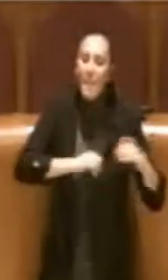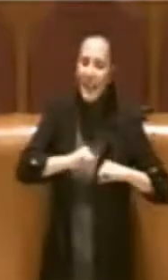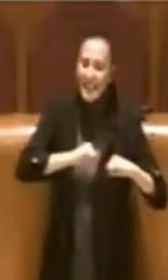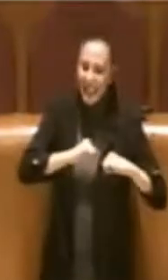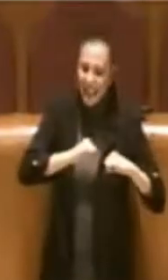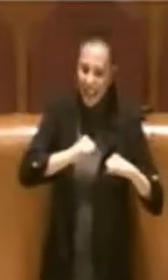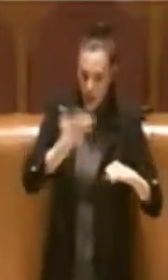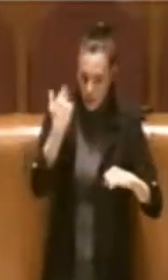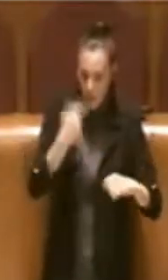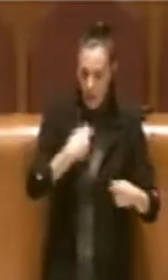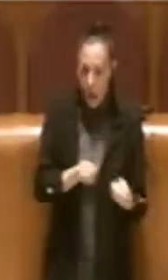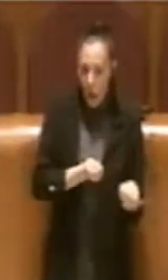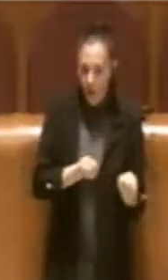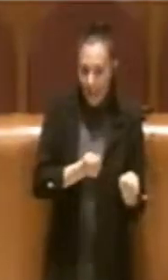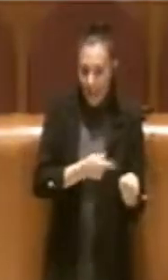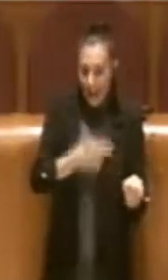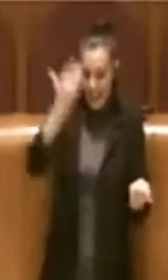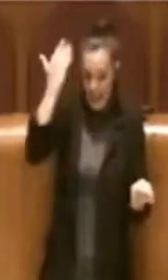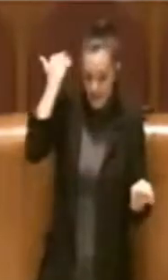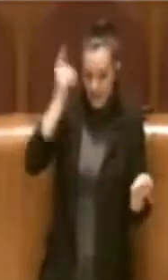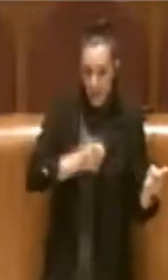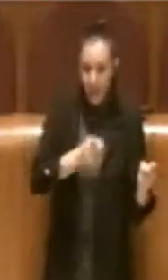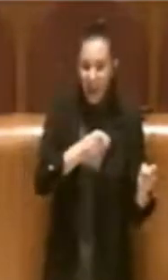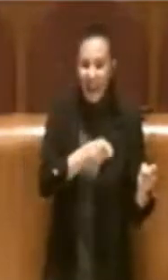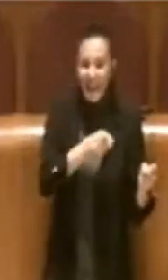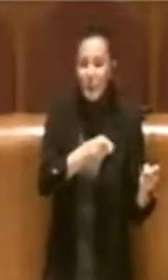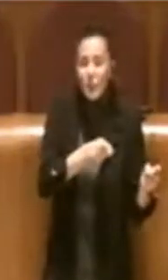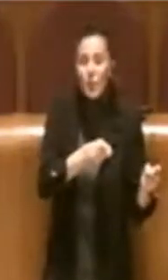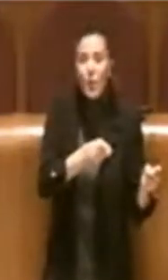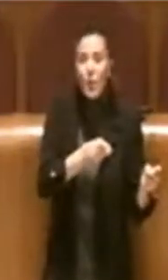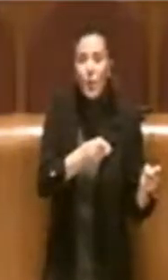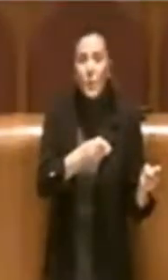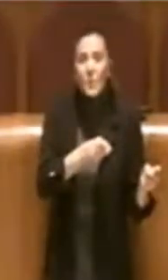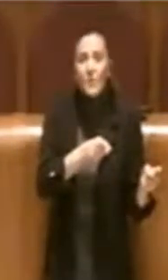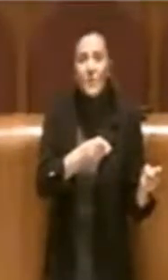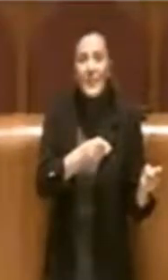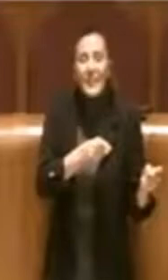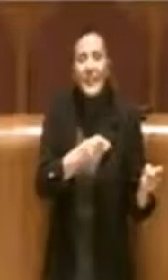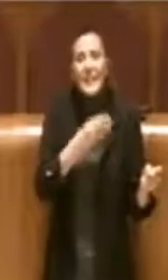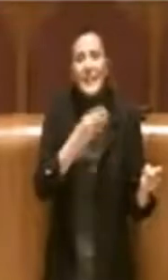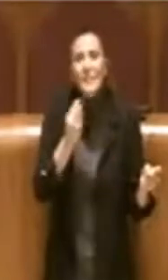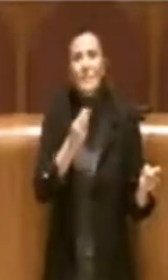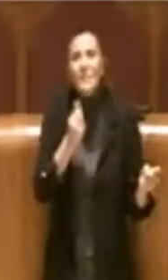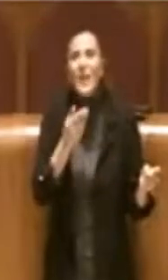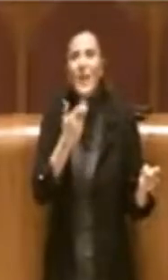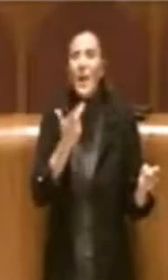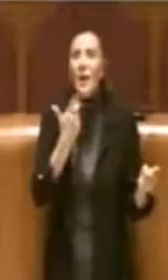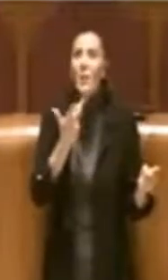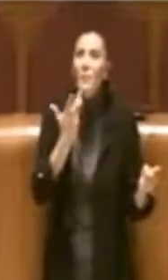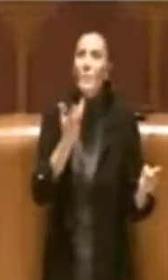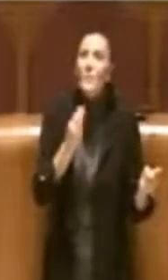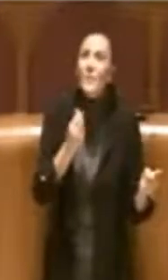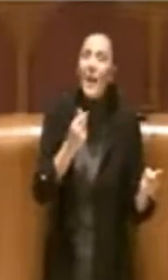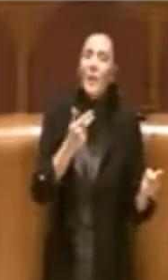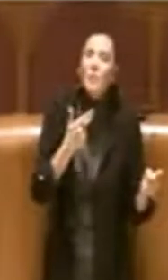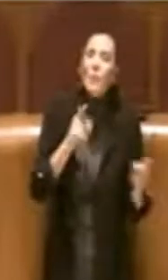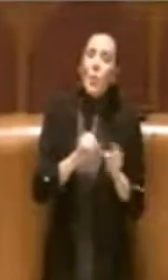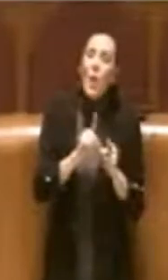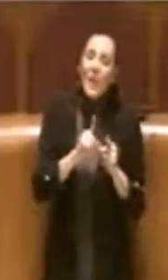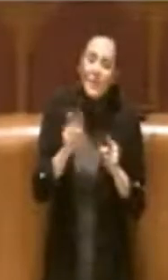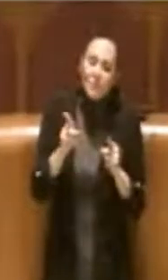governavano all'epoca possiamo dire sicuramente si sono, ecco, il loro